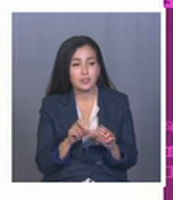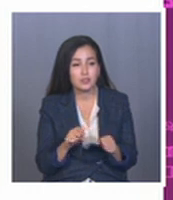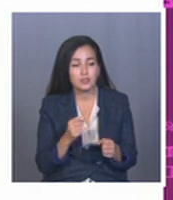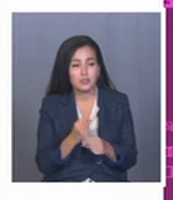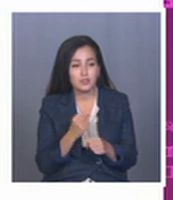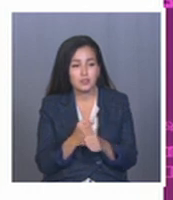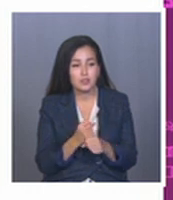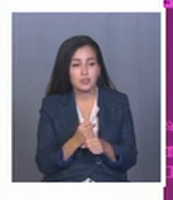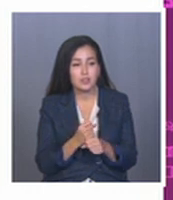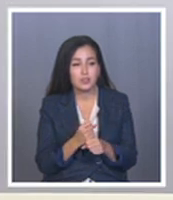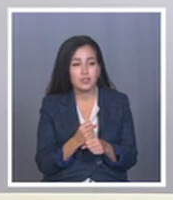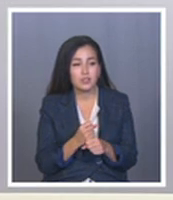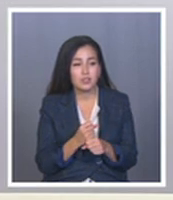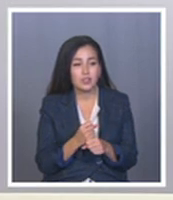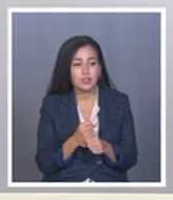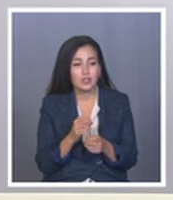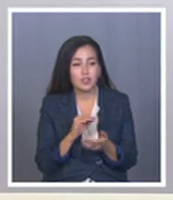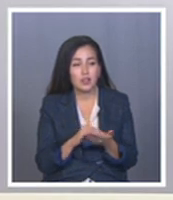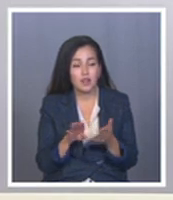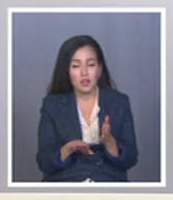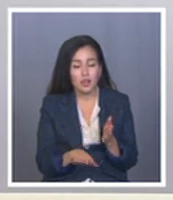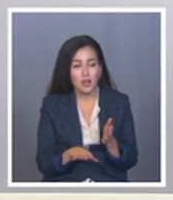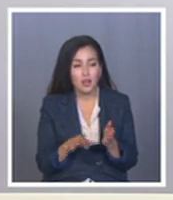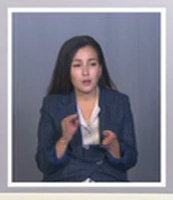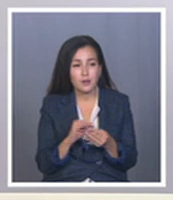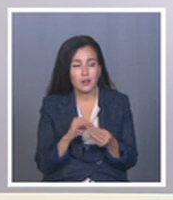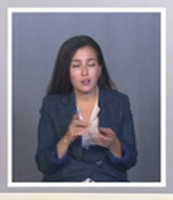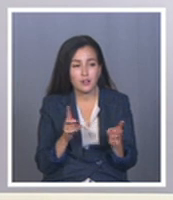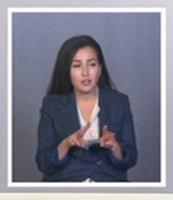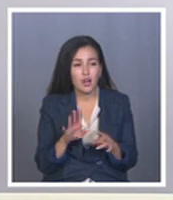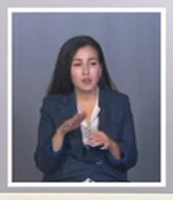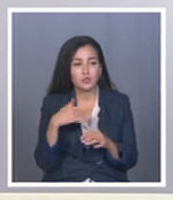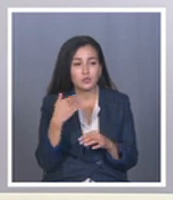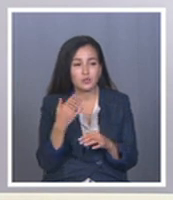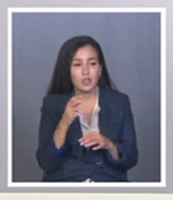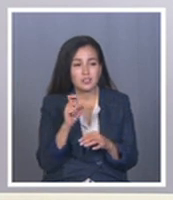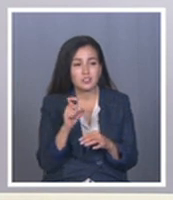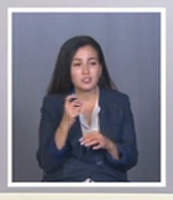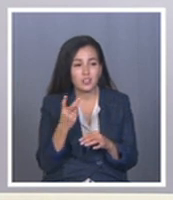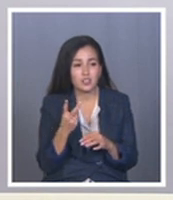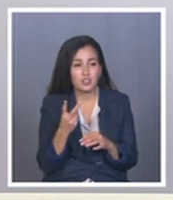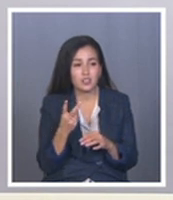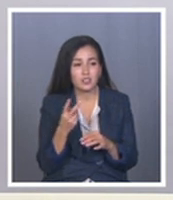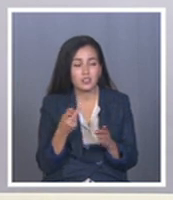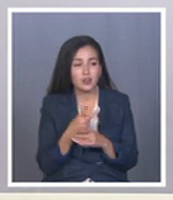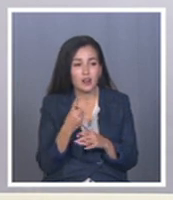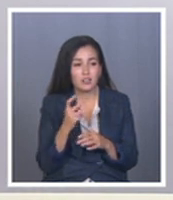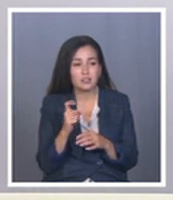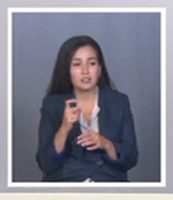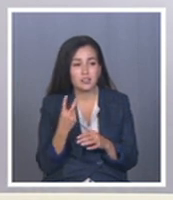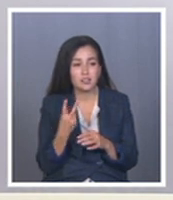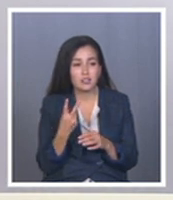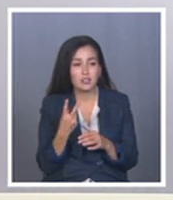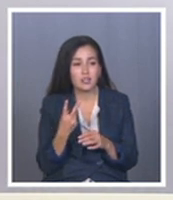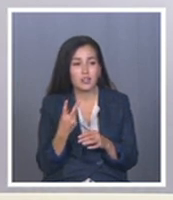Яғни бөлім сол күйінше қалды. Алымдағы x квадратты 2x квадрат азайту x квадрат